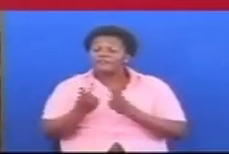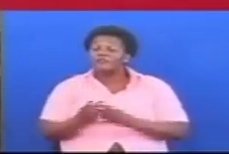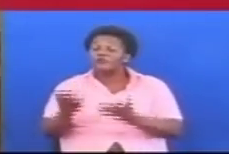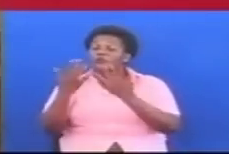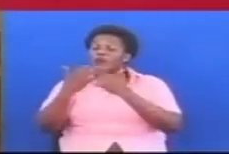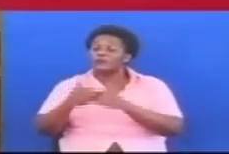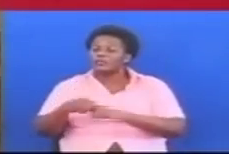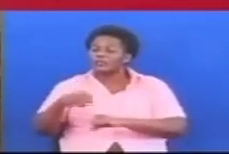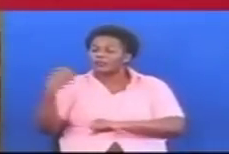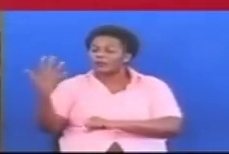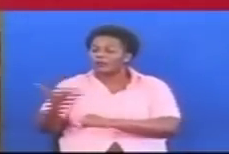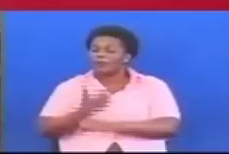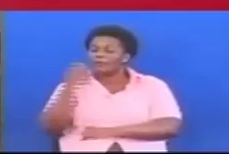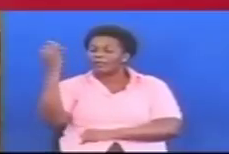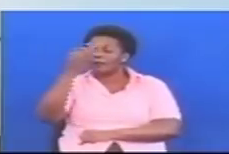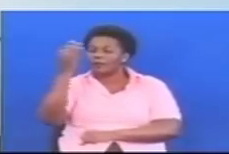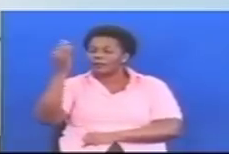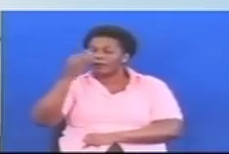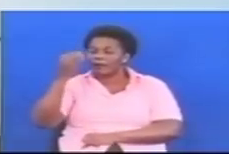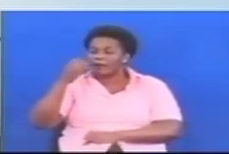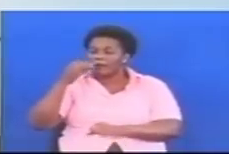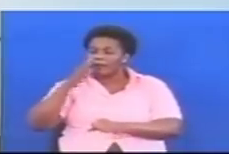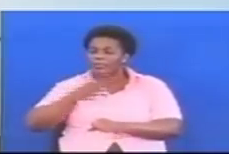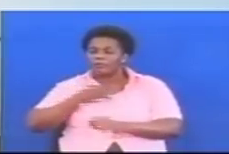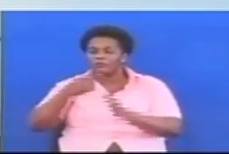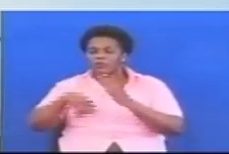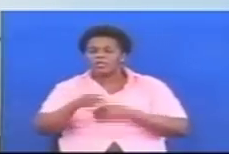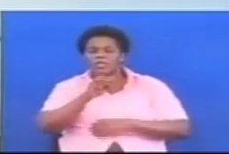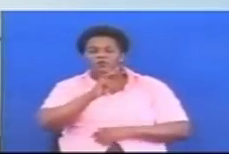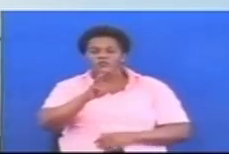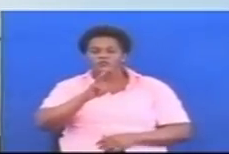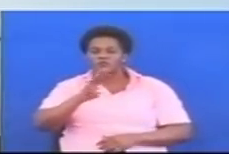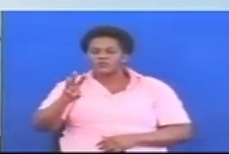ya wizara ambayo ni